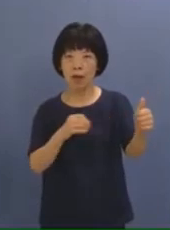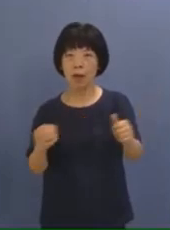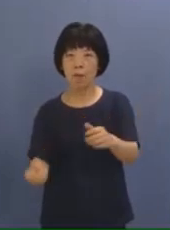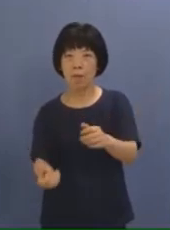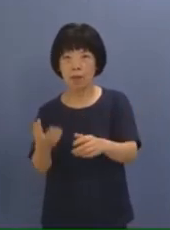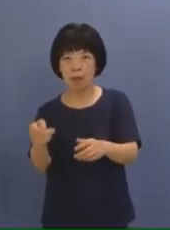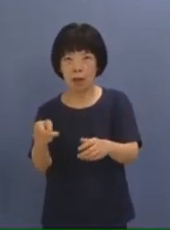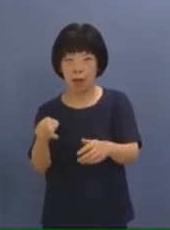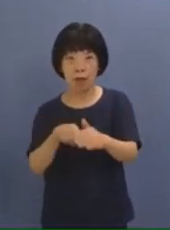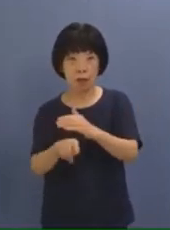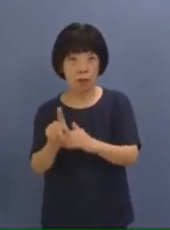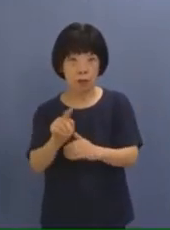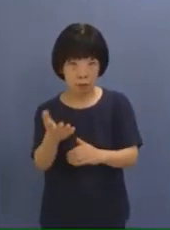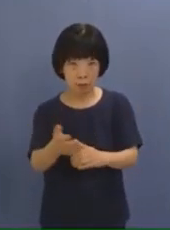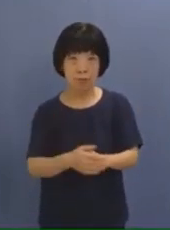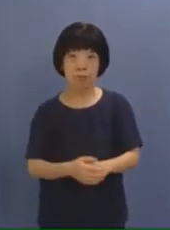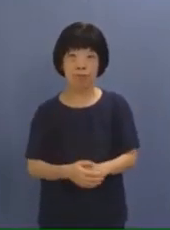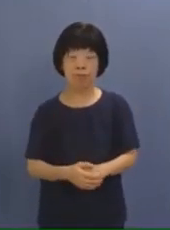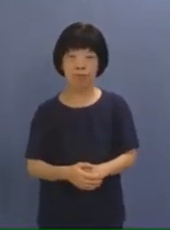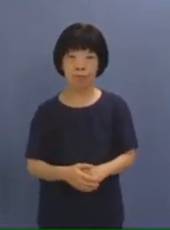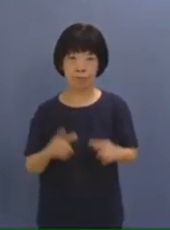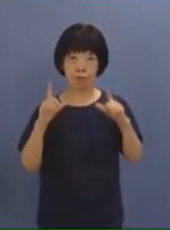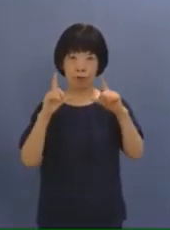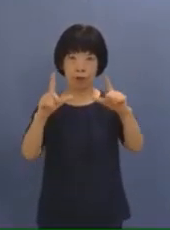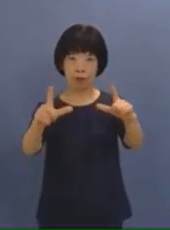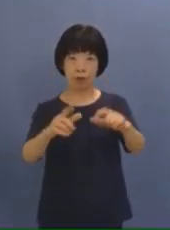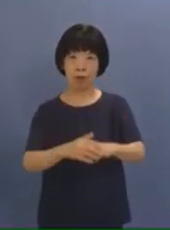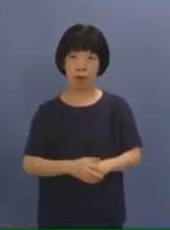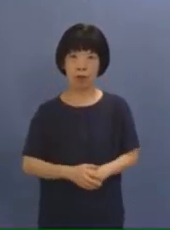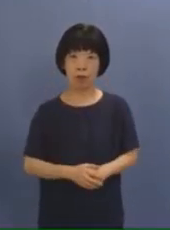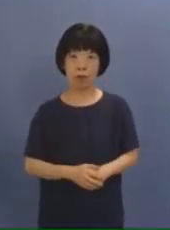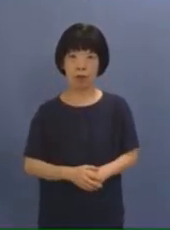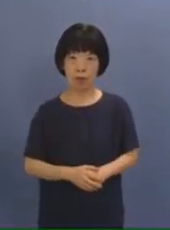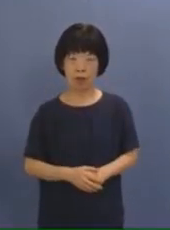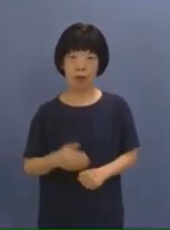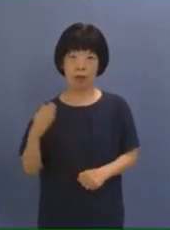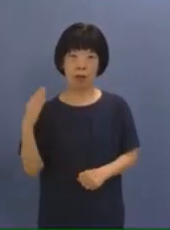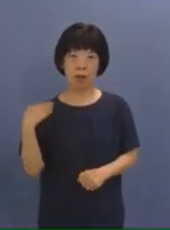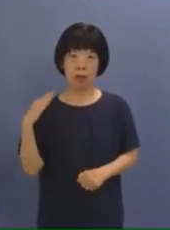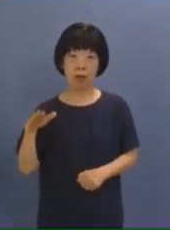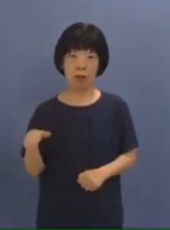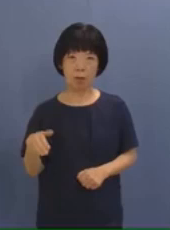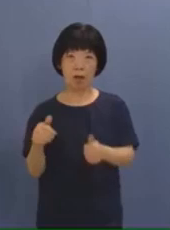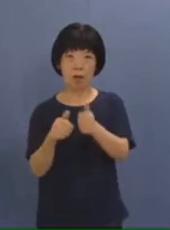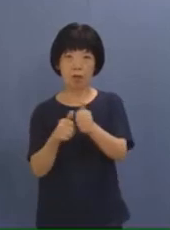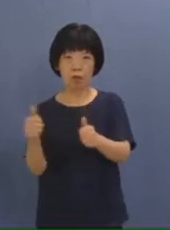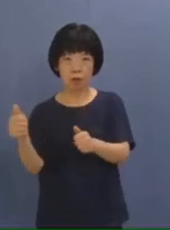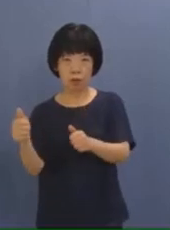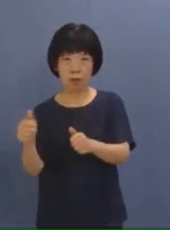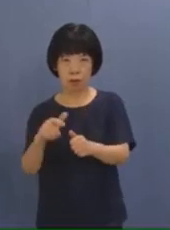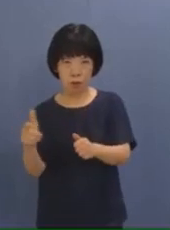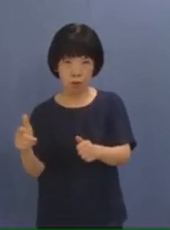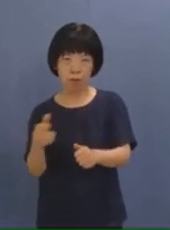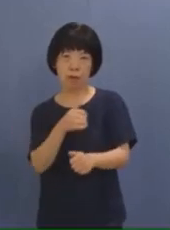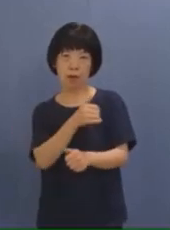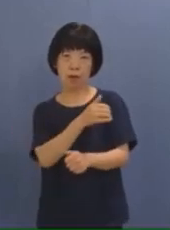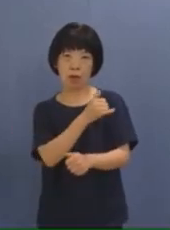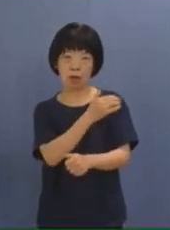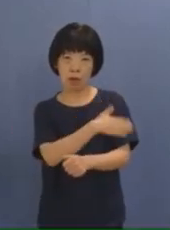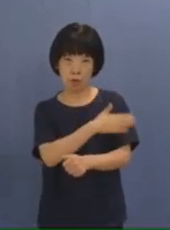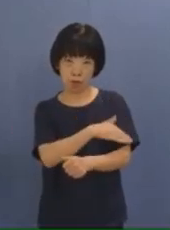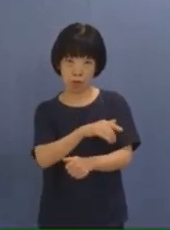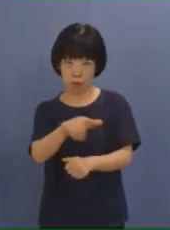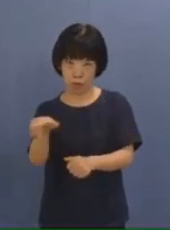記憶しているのは、その時、まあ、片山副知事はじめ幹部職員から2点ありまして、1点目